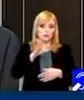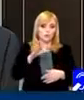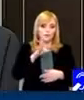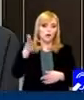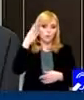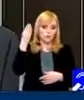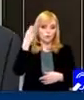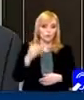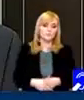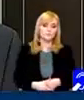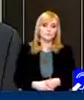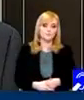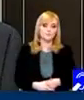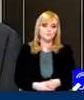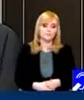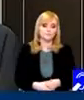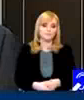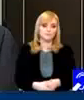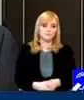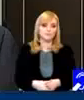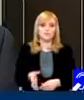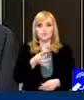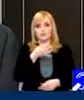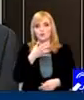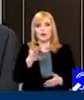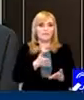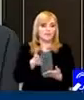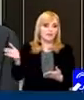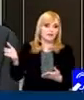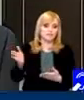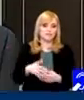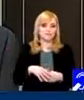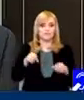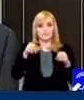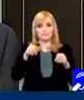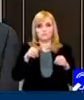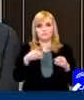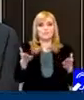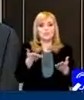al Republicii Moldova și oricare variantă o vor decide